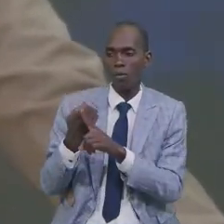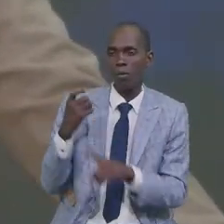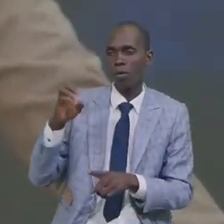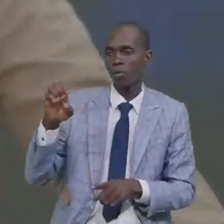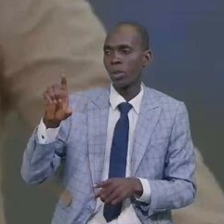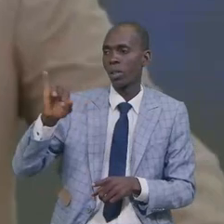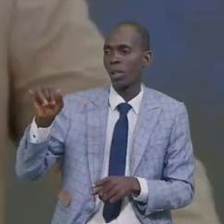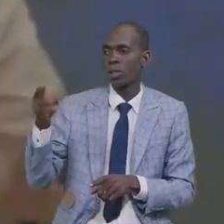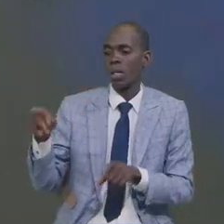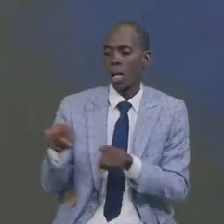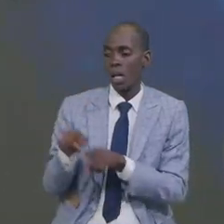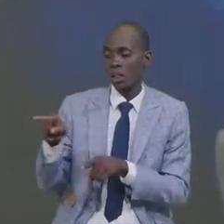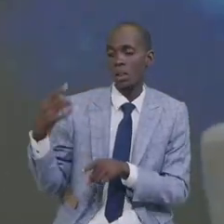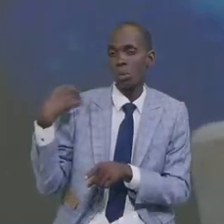Élie